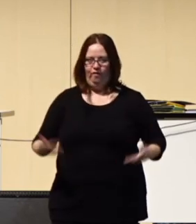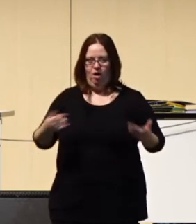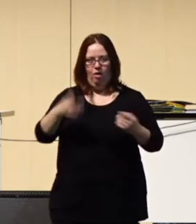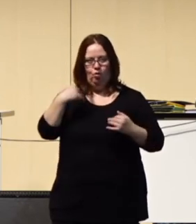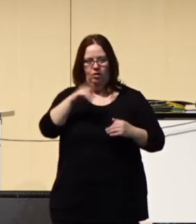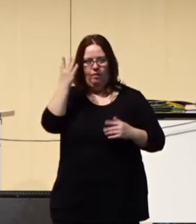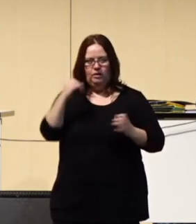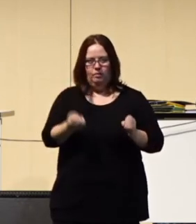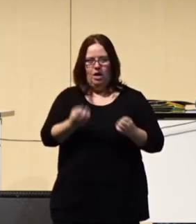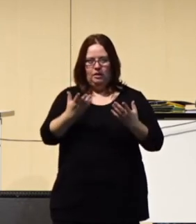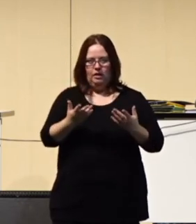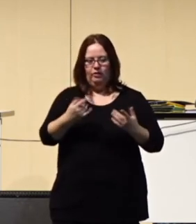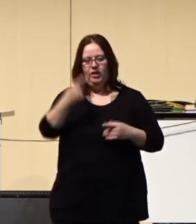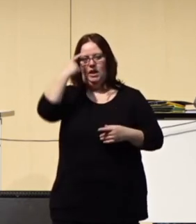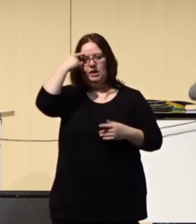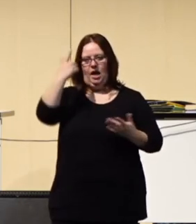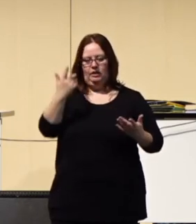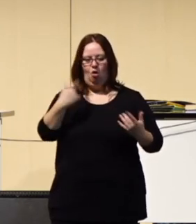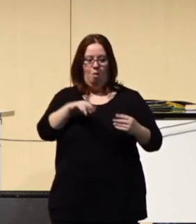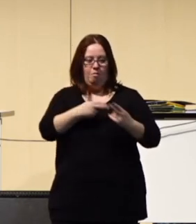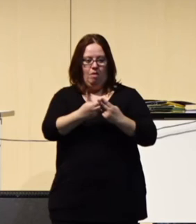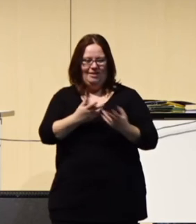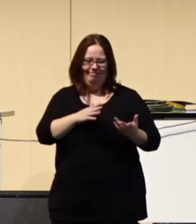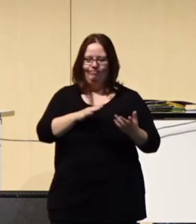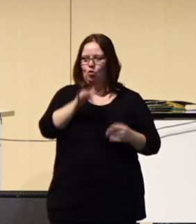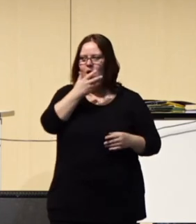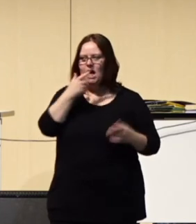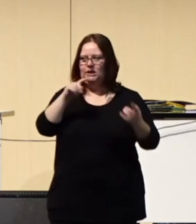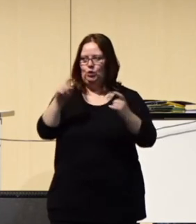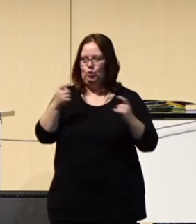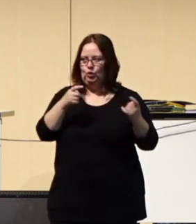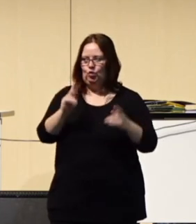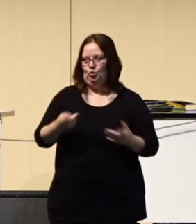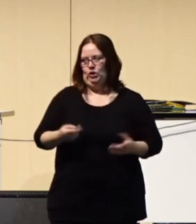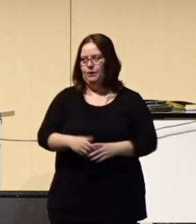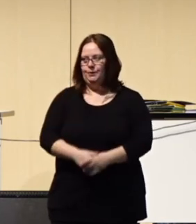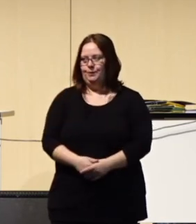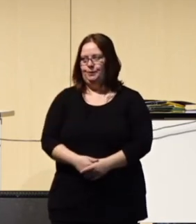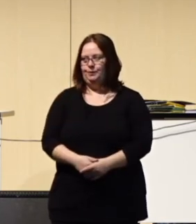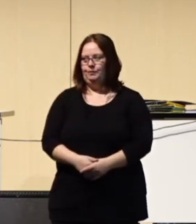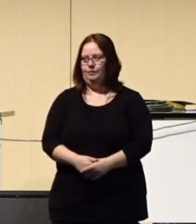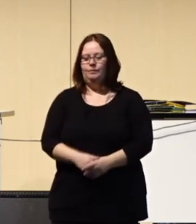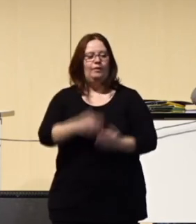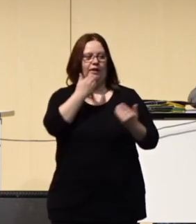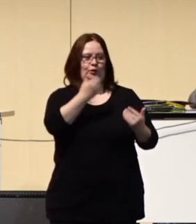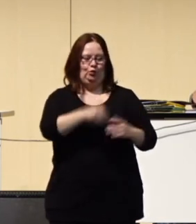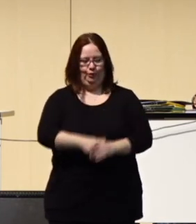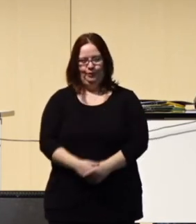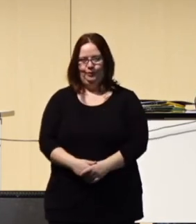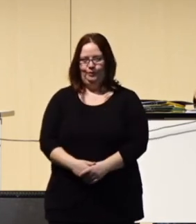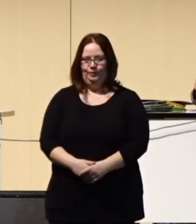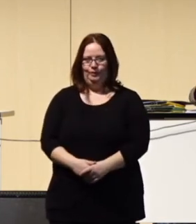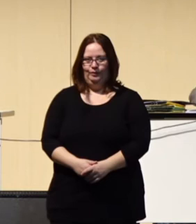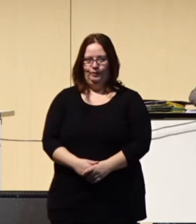sind, die man gedenkt, geeignet. Darüber müssen wir dann auch im weiteren Prozess diskutieren. Dankeschön.